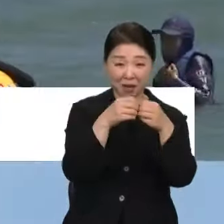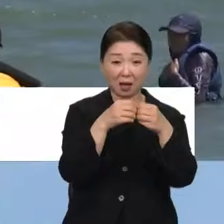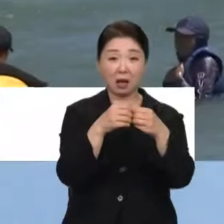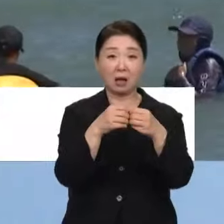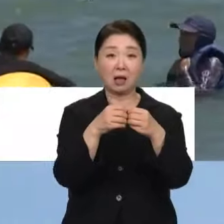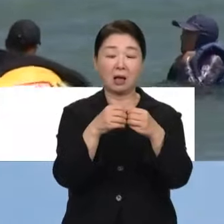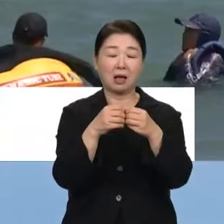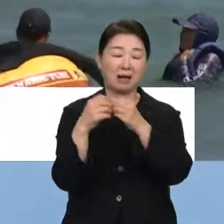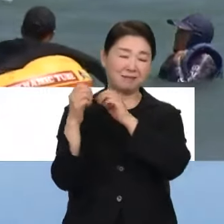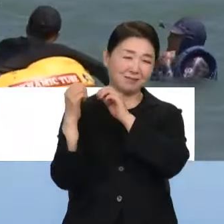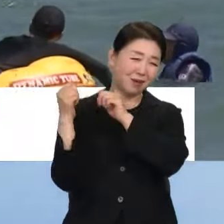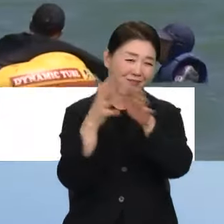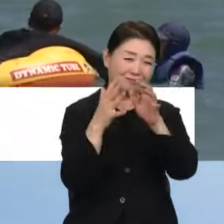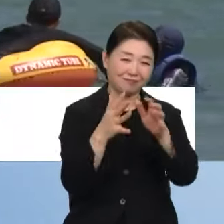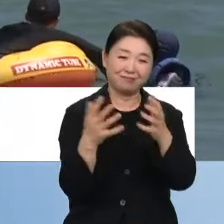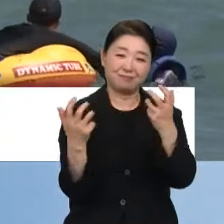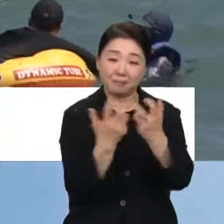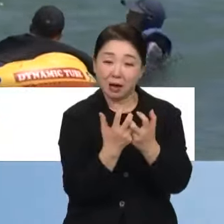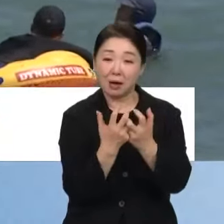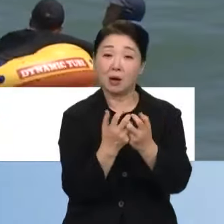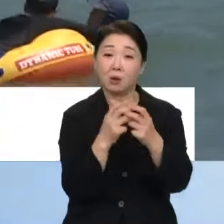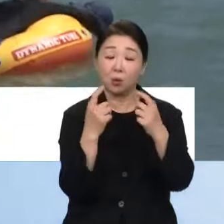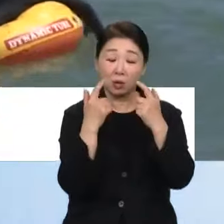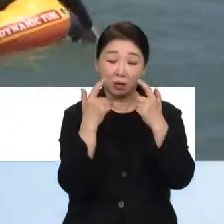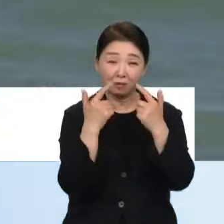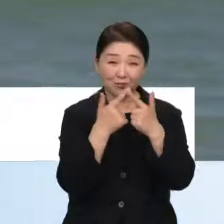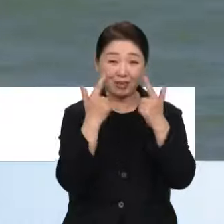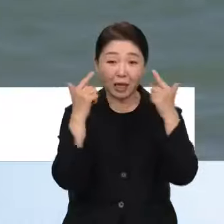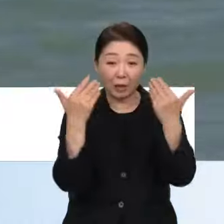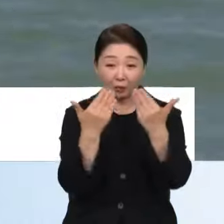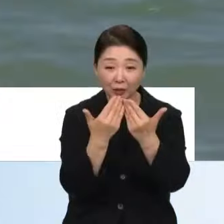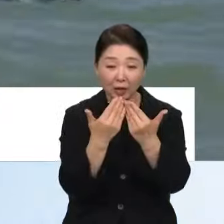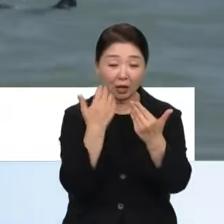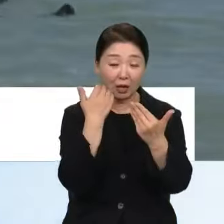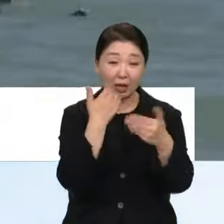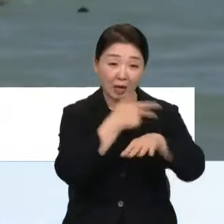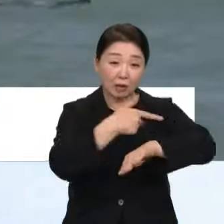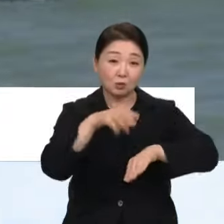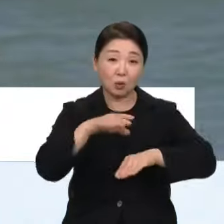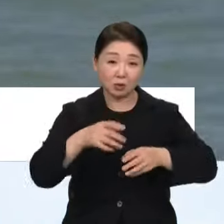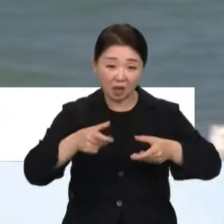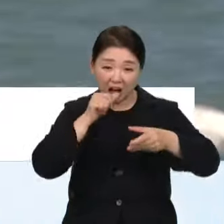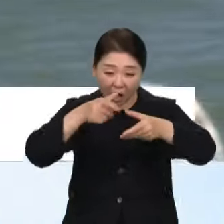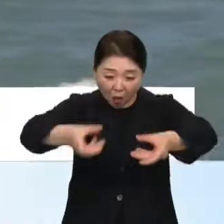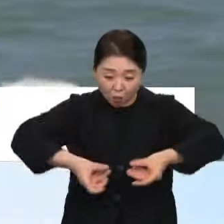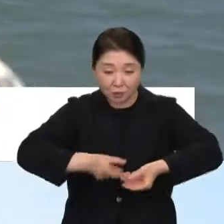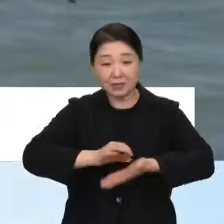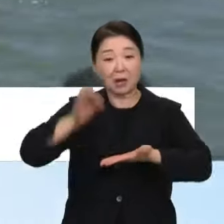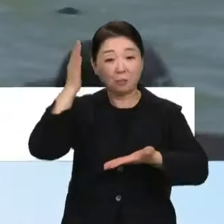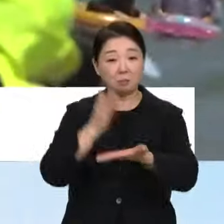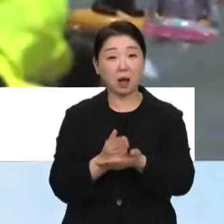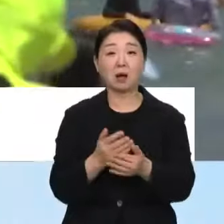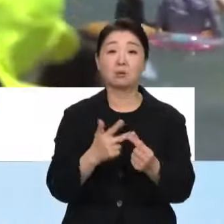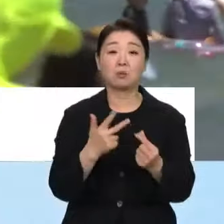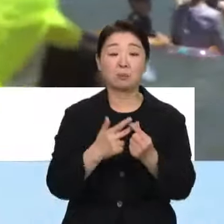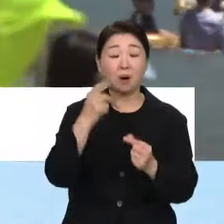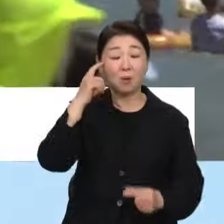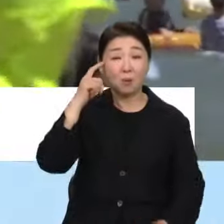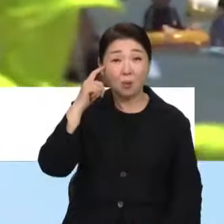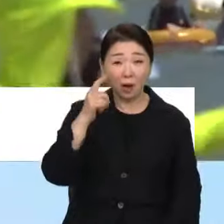정점을 찍을 걸로 보입니다. 그런데 올해 해운대 해수욕장에서 튜브 사용 금지된 게 7번입니다. 이안류라고